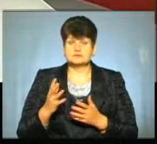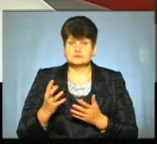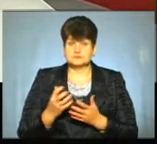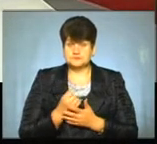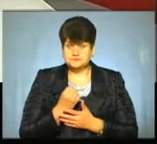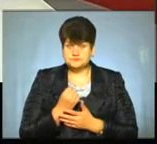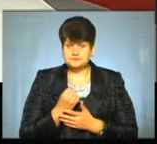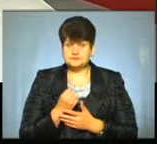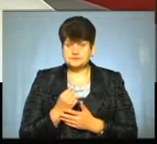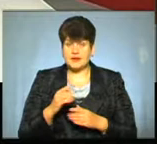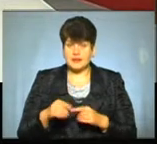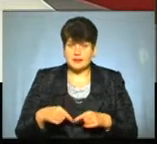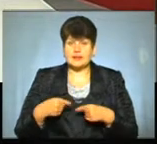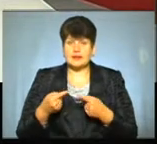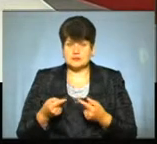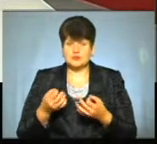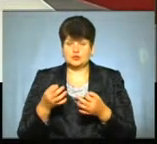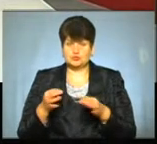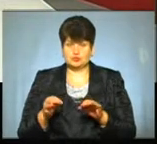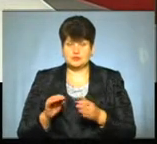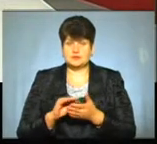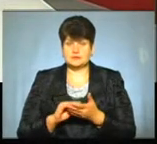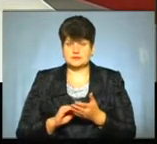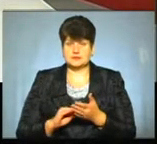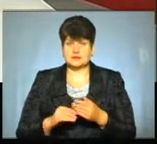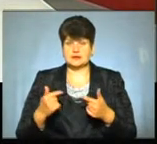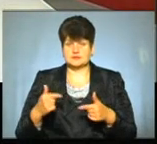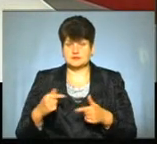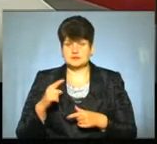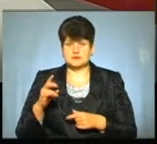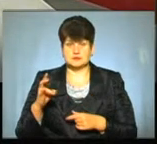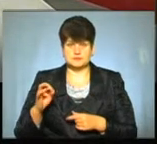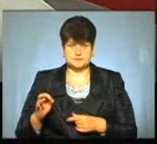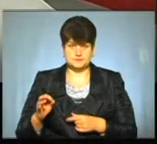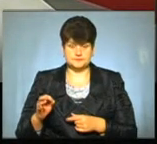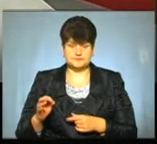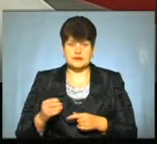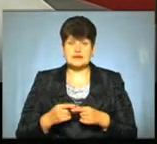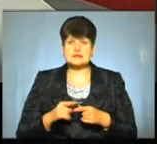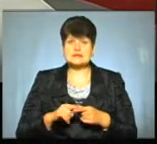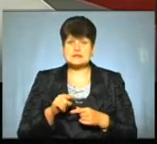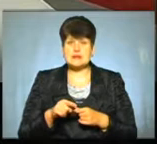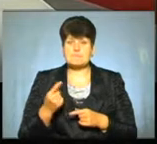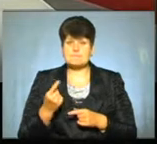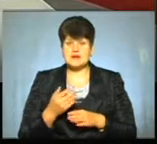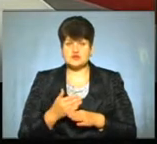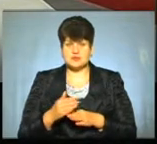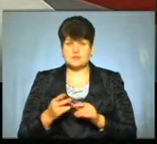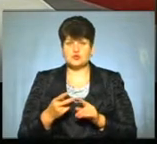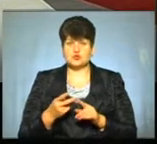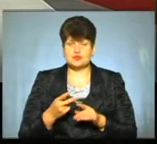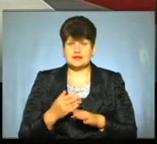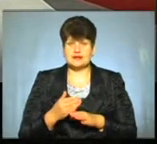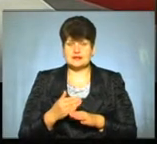так званий іспит, далі були допущені до складання незалежного тестування. Це якби перший етап,